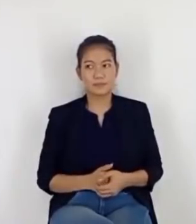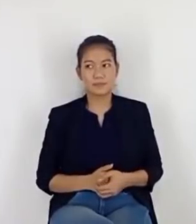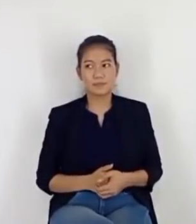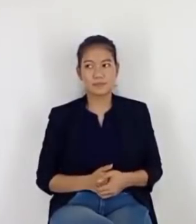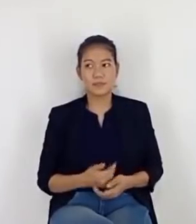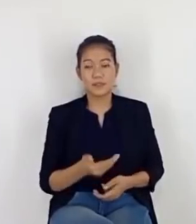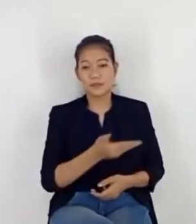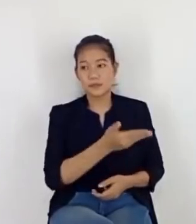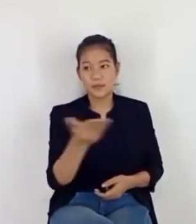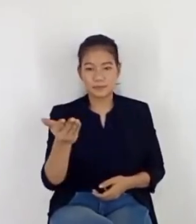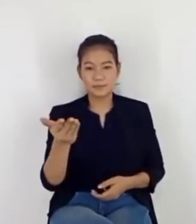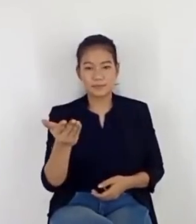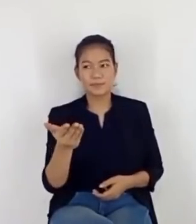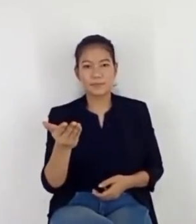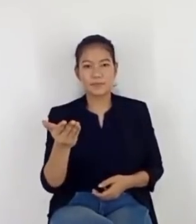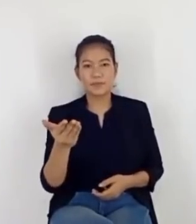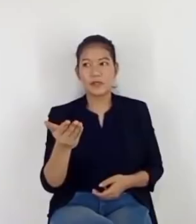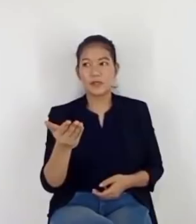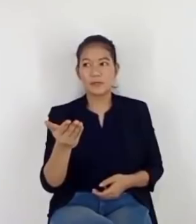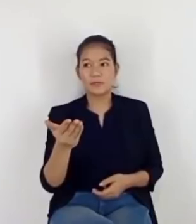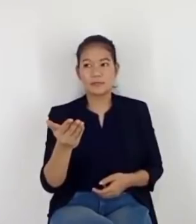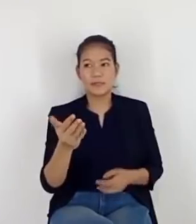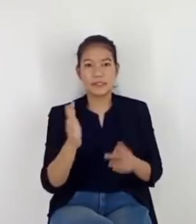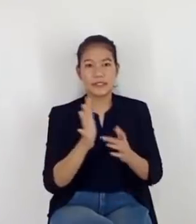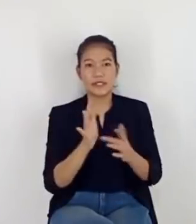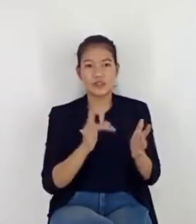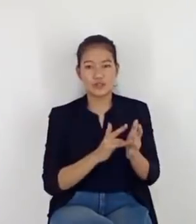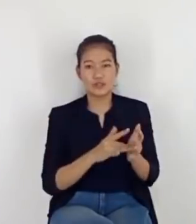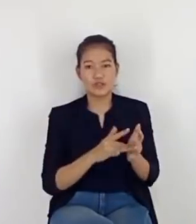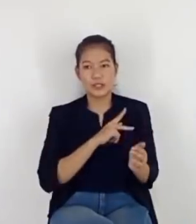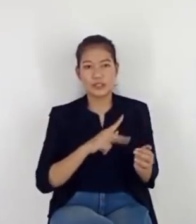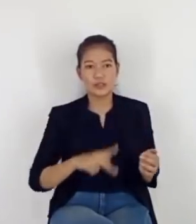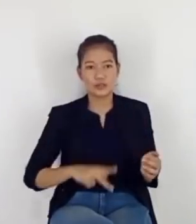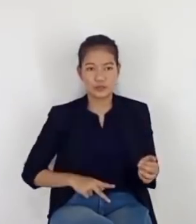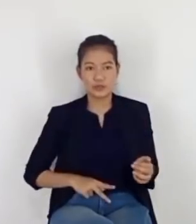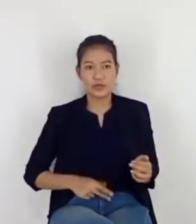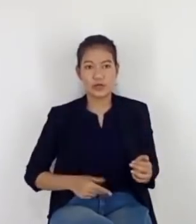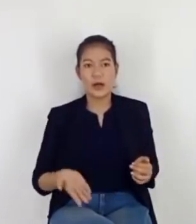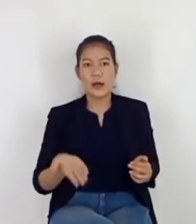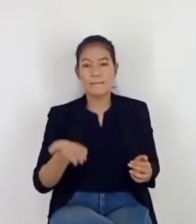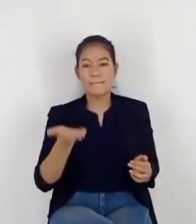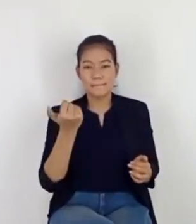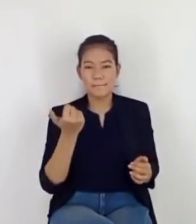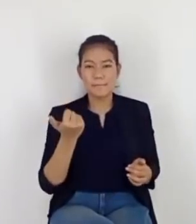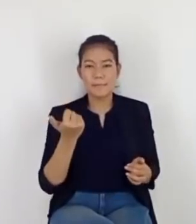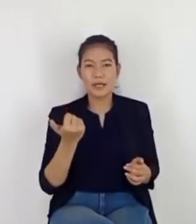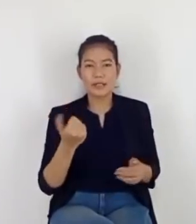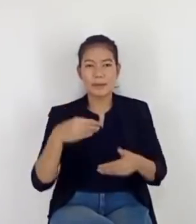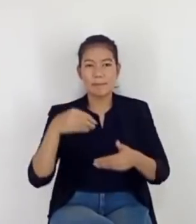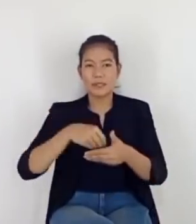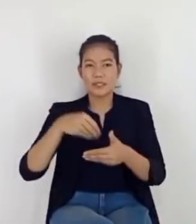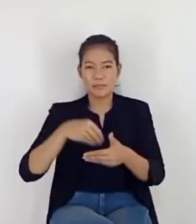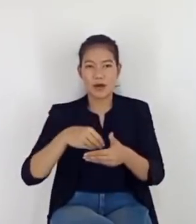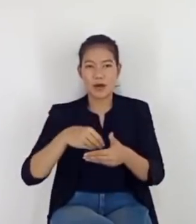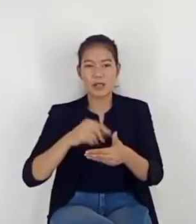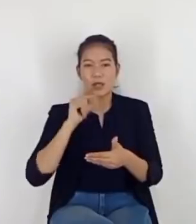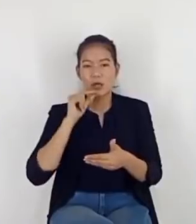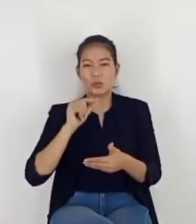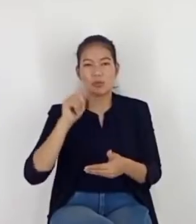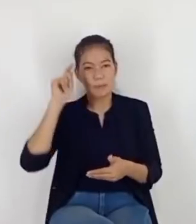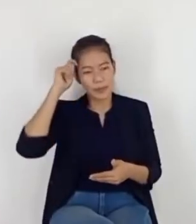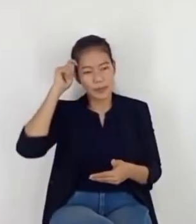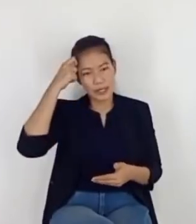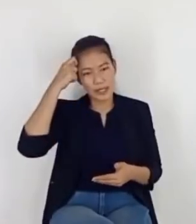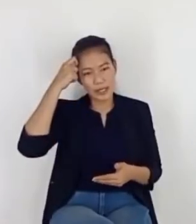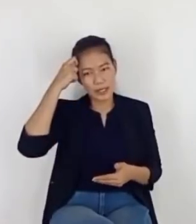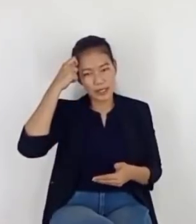Saudara-saudariku yang terkasih dalam Yesus Kristus, marilah kita mempersembahkan syukur kita kepada Tuhan dengan mengingat